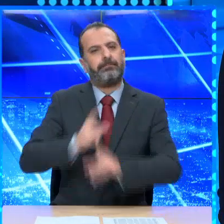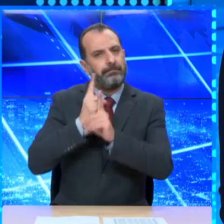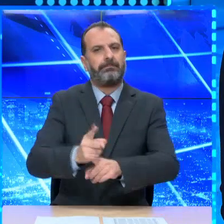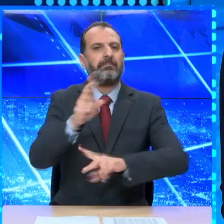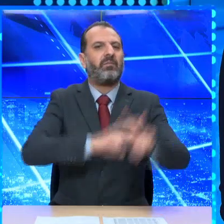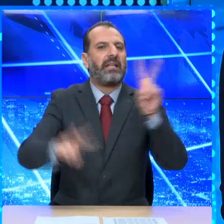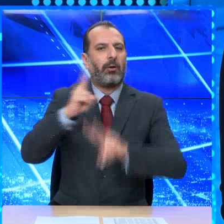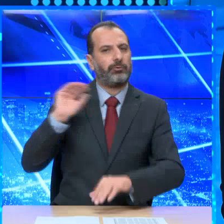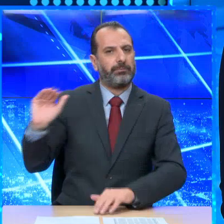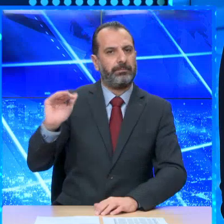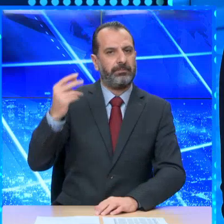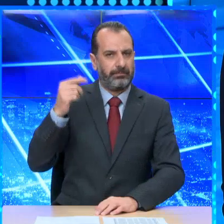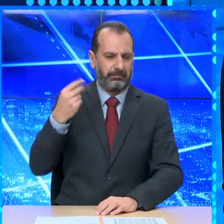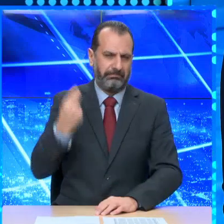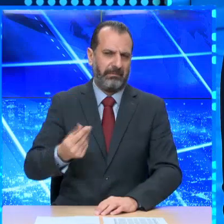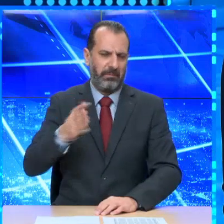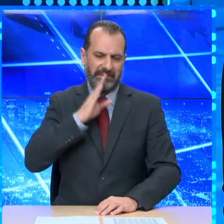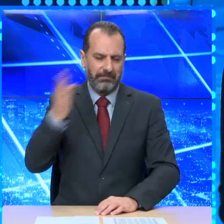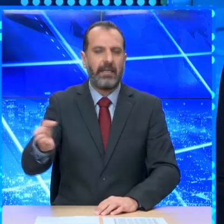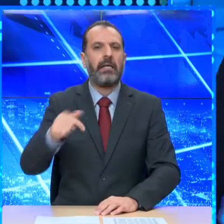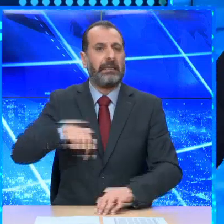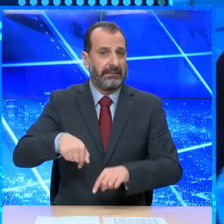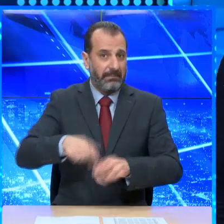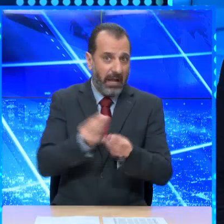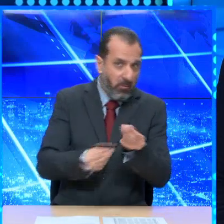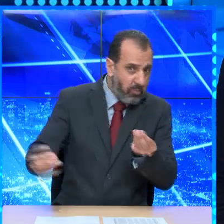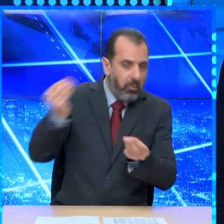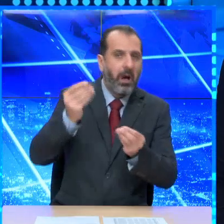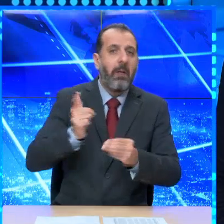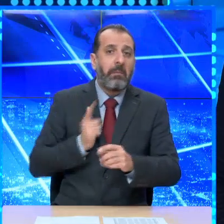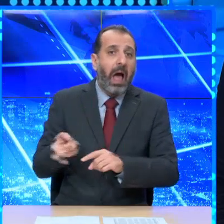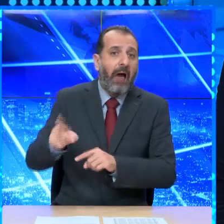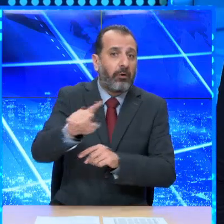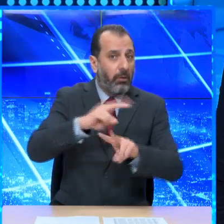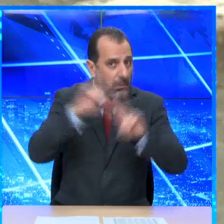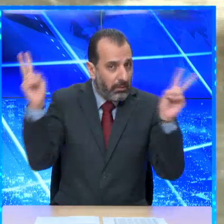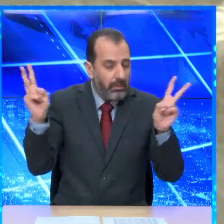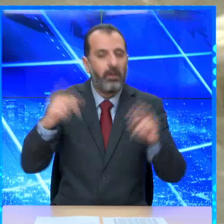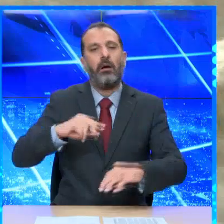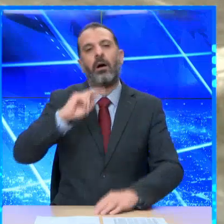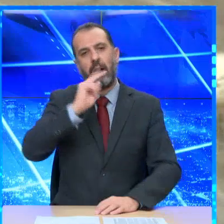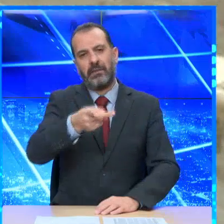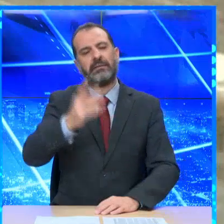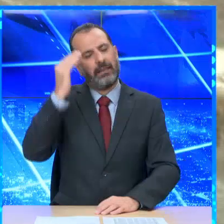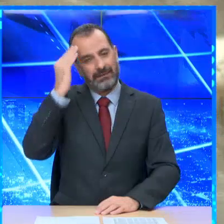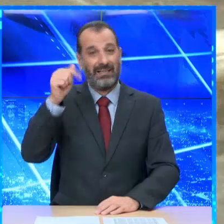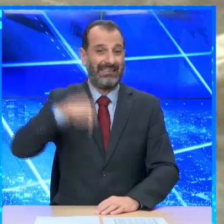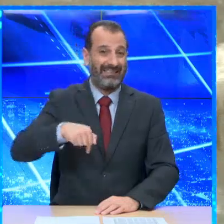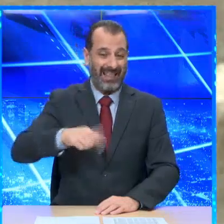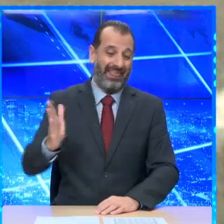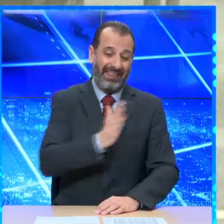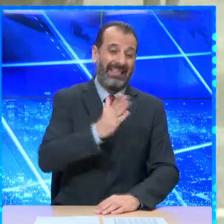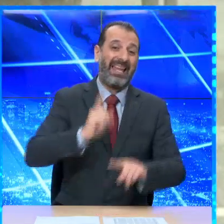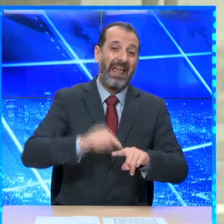μας, σήμερα είναι η κορύφωση του κύματος και πότε θα φτιάξει ο καιρός? Καλό μεσημέρι, Κατερίνα. Ναι, για τη Δυτική Ελλάδα